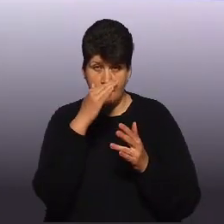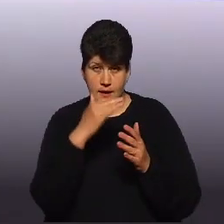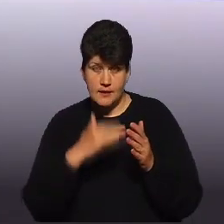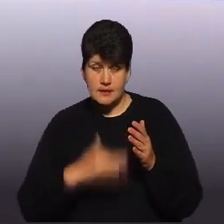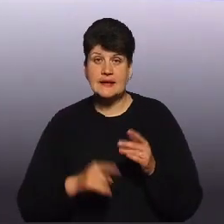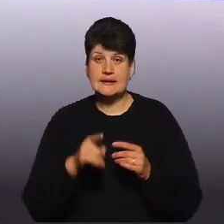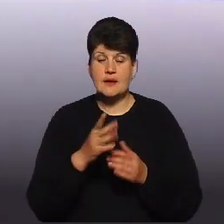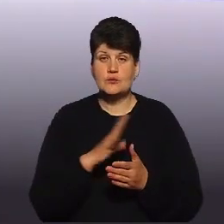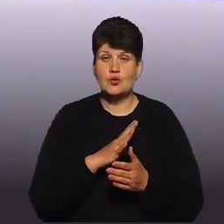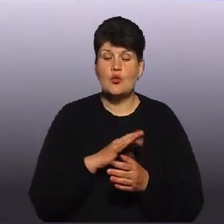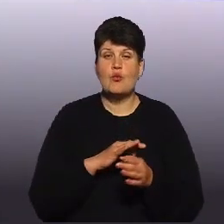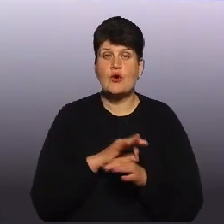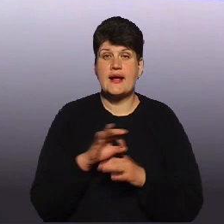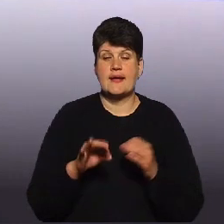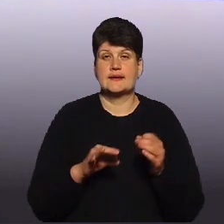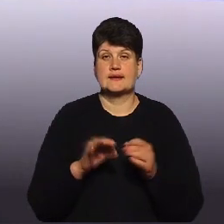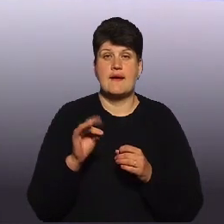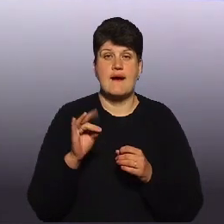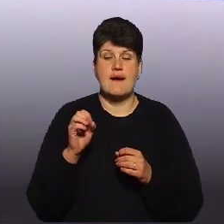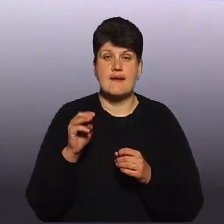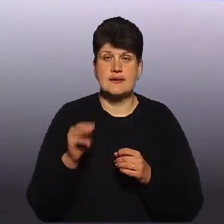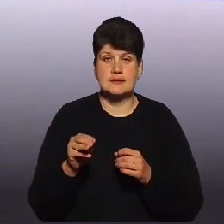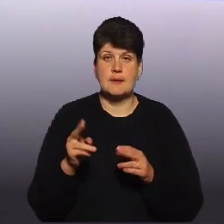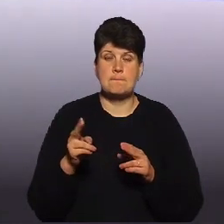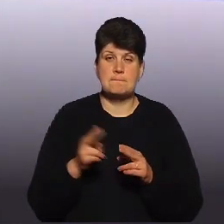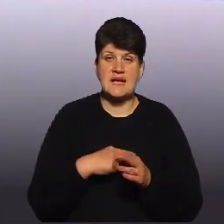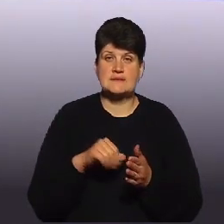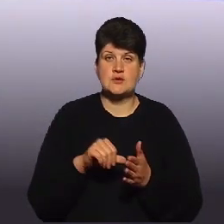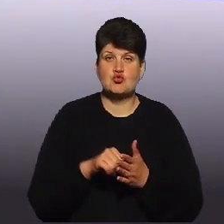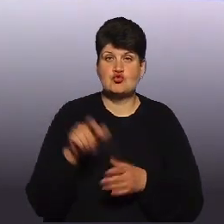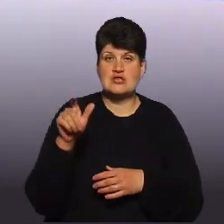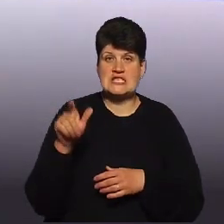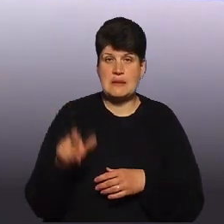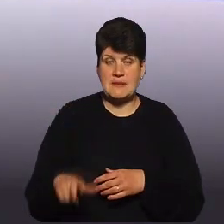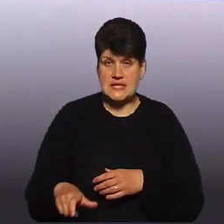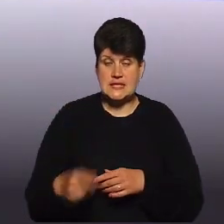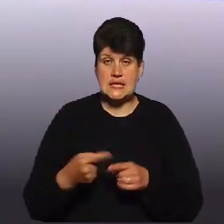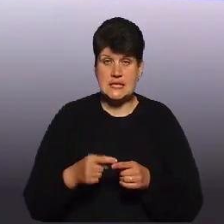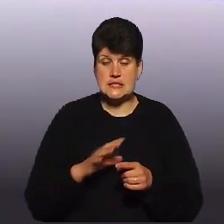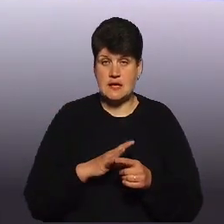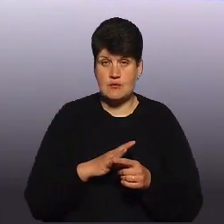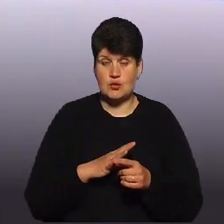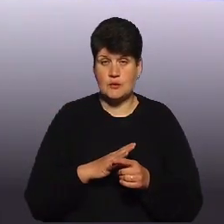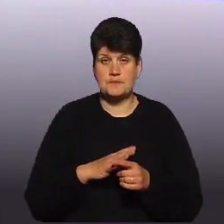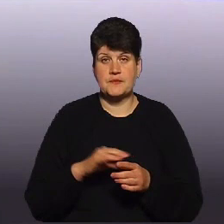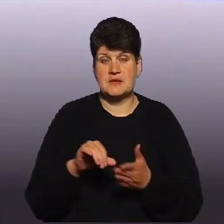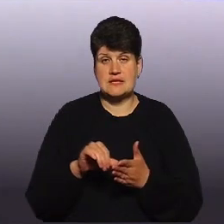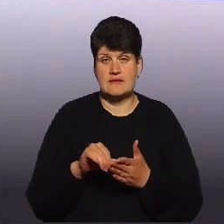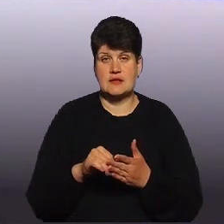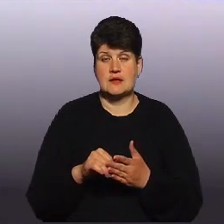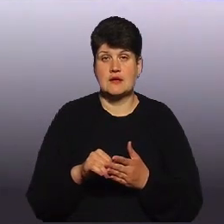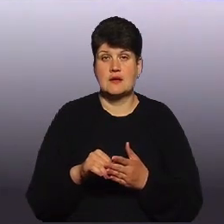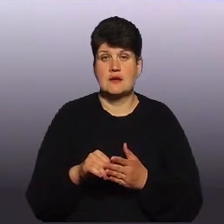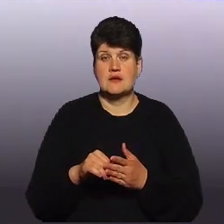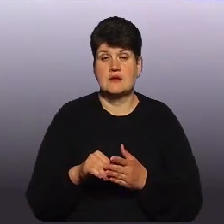«Artist is absent». Тобто це означало без присутності митця, і це відбувалося в віртуальному просторі, представлений проект на Mozilla Hubs, тобто в